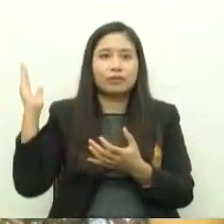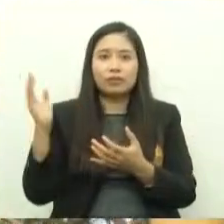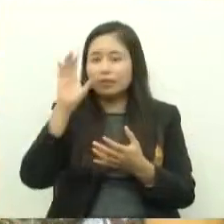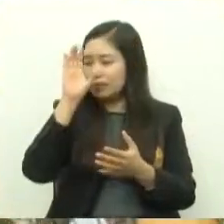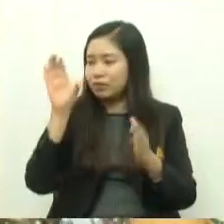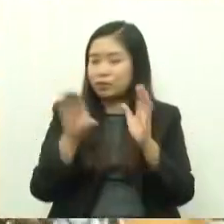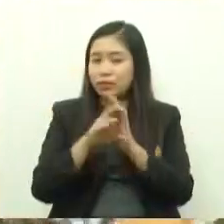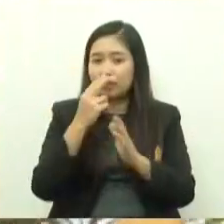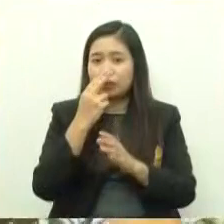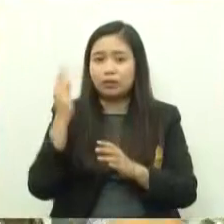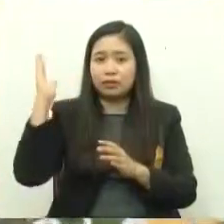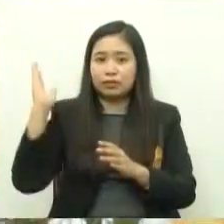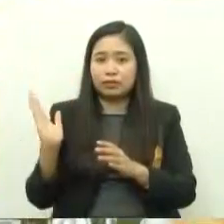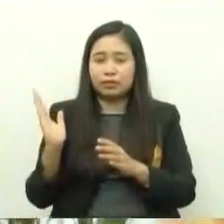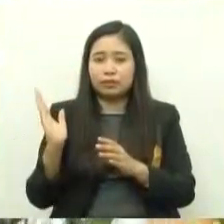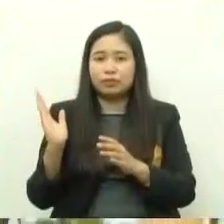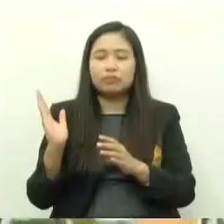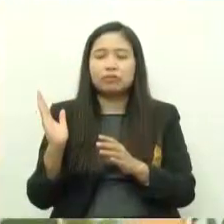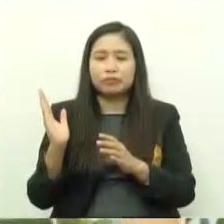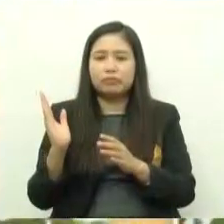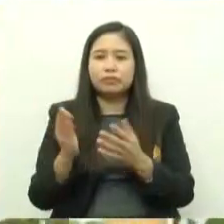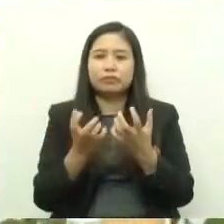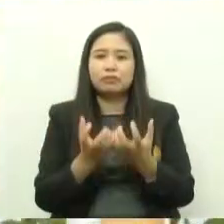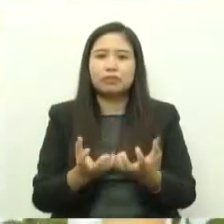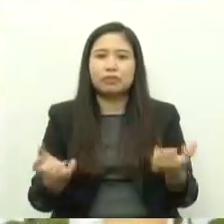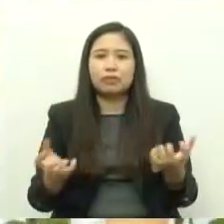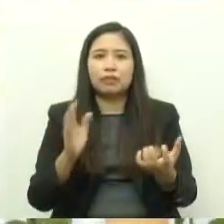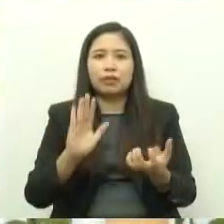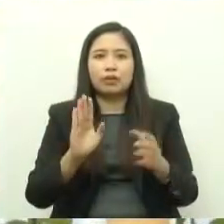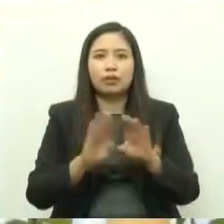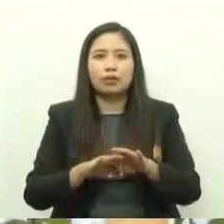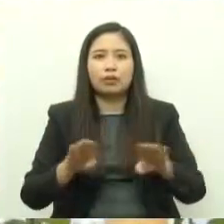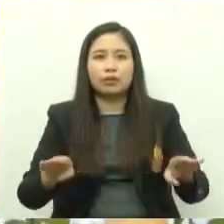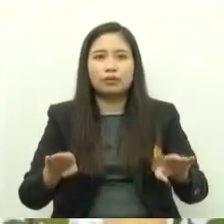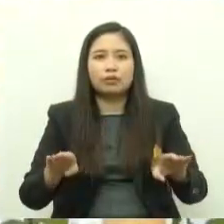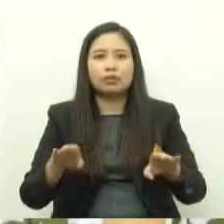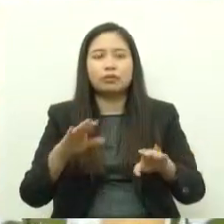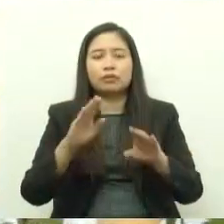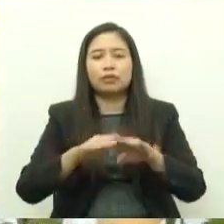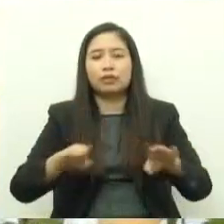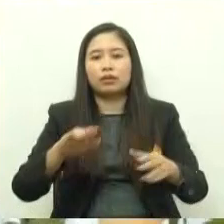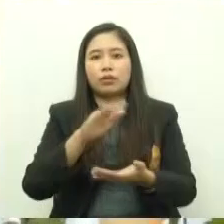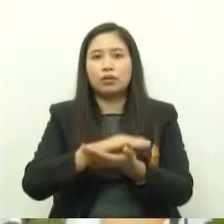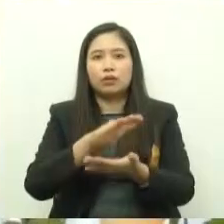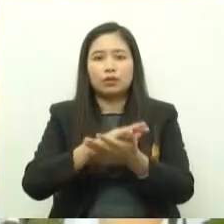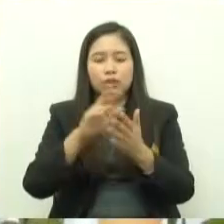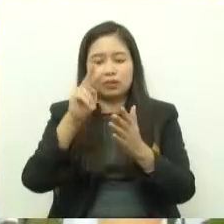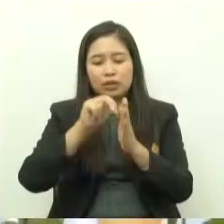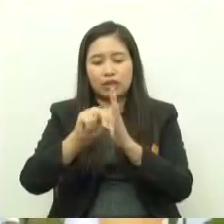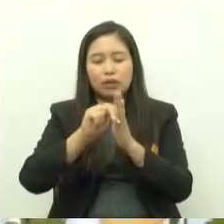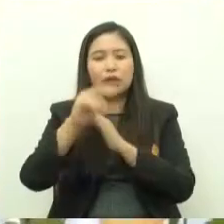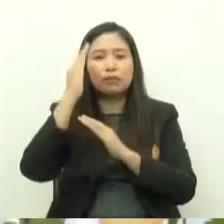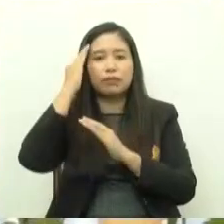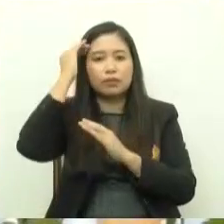ข้างผมตรงนี้นะครับที่เป็นผลงานของศิษย์กล่าสิทธ์ปัจจุบันของโรงเรียนน่านปัญญานุกูลนะ